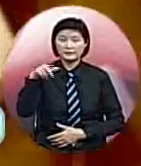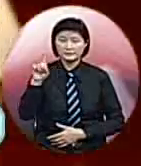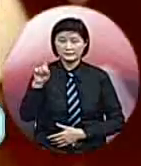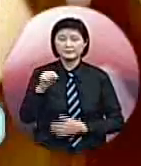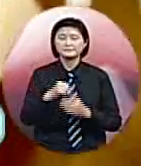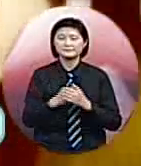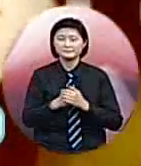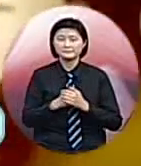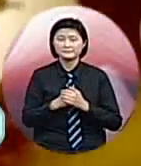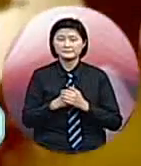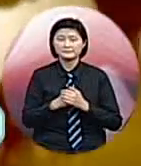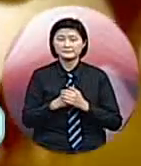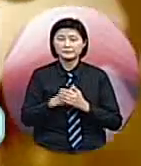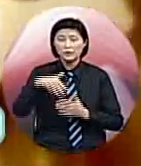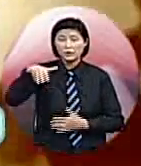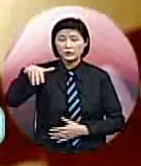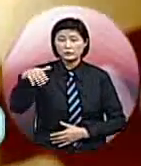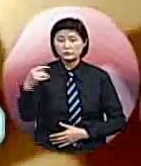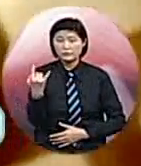그다음에 저